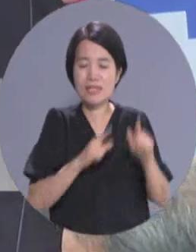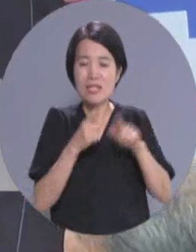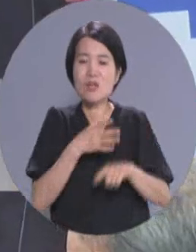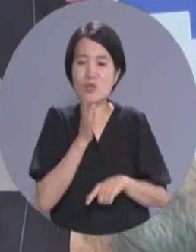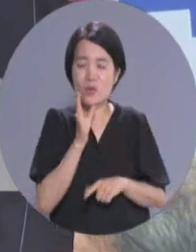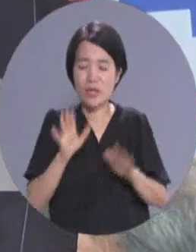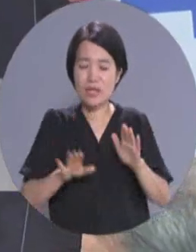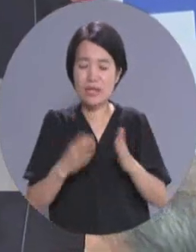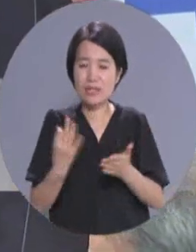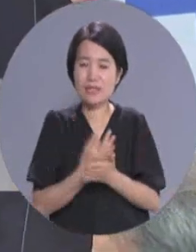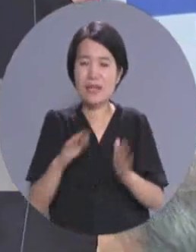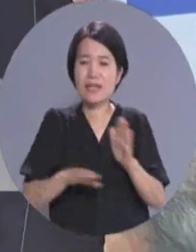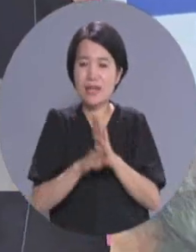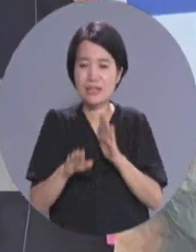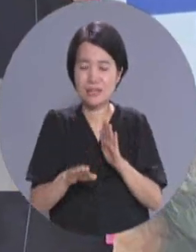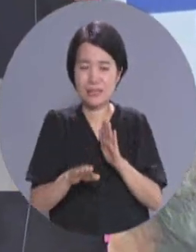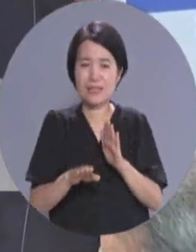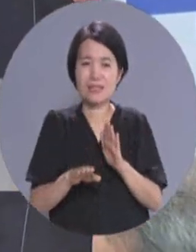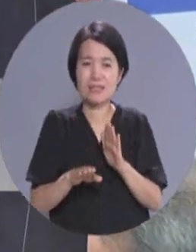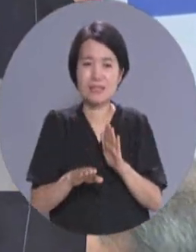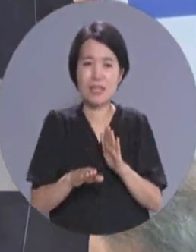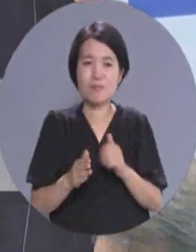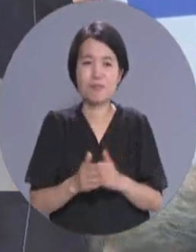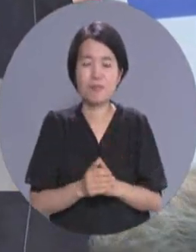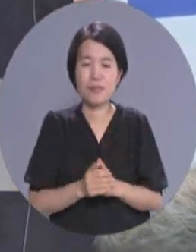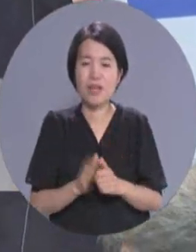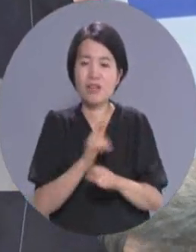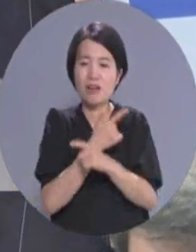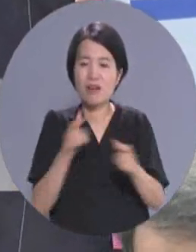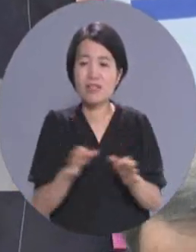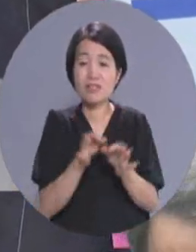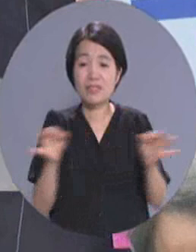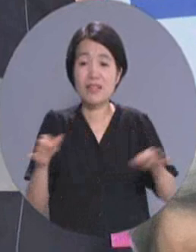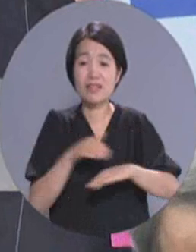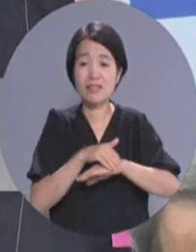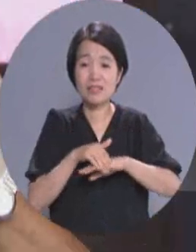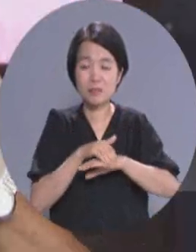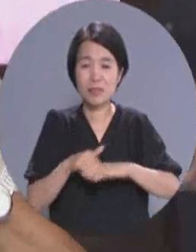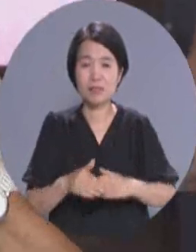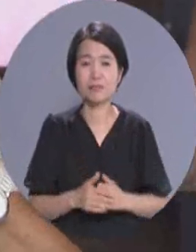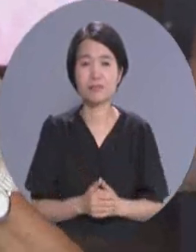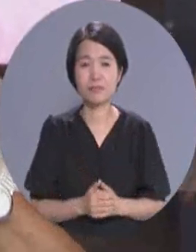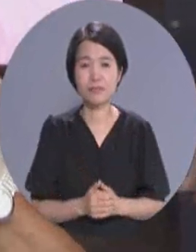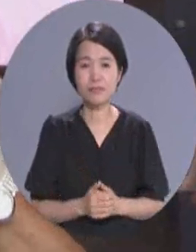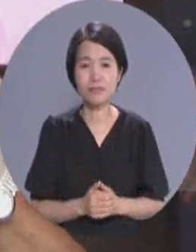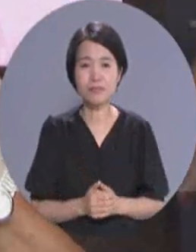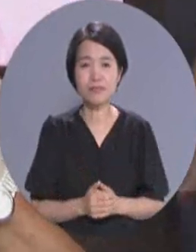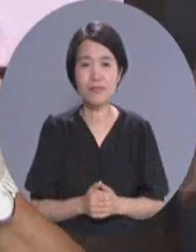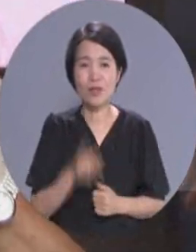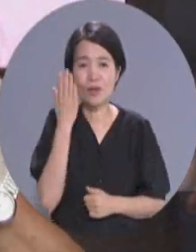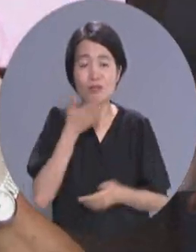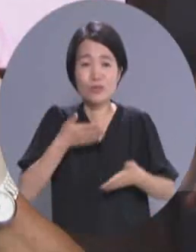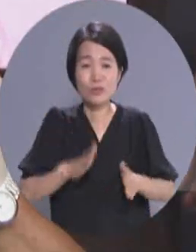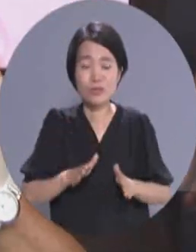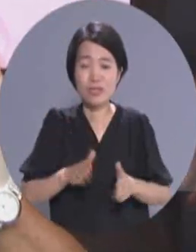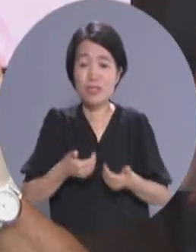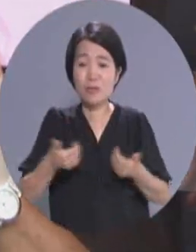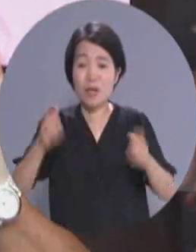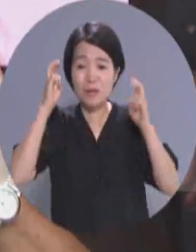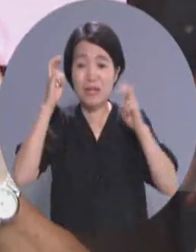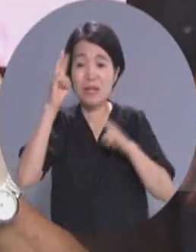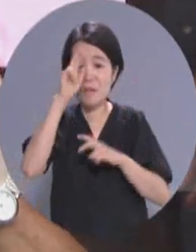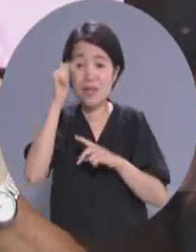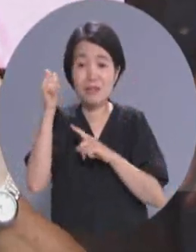저소득 가정에 쌀과 복지시설 사업비 지원 등의 형태로 전달할 예정입니다. 여수 출신의 출향 기업인인